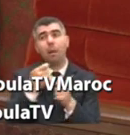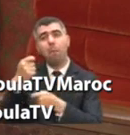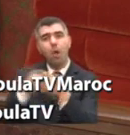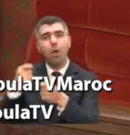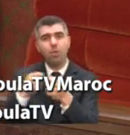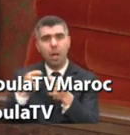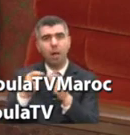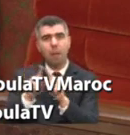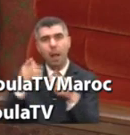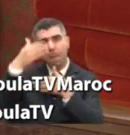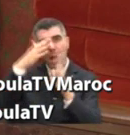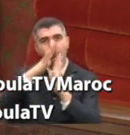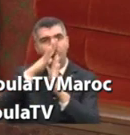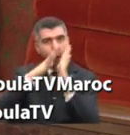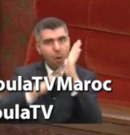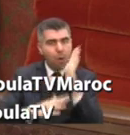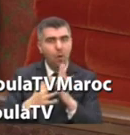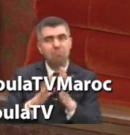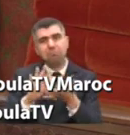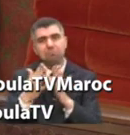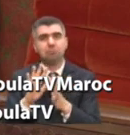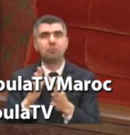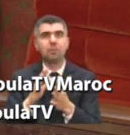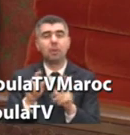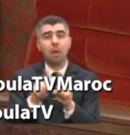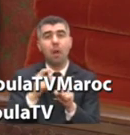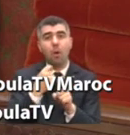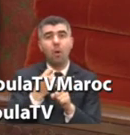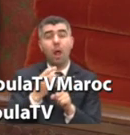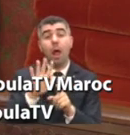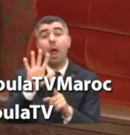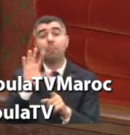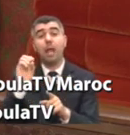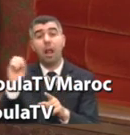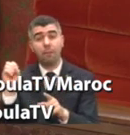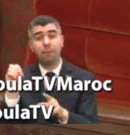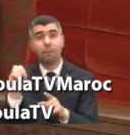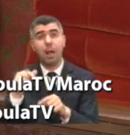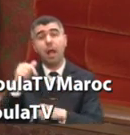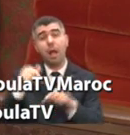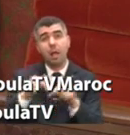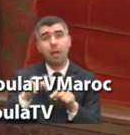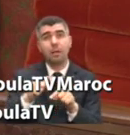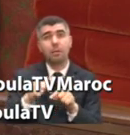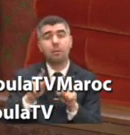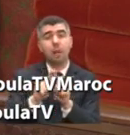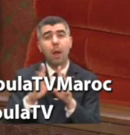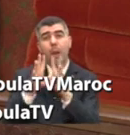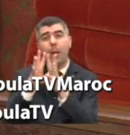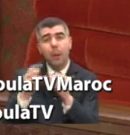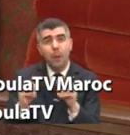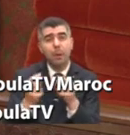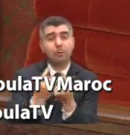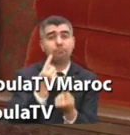من 5% ديال الأدوية اللي يمكن تعرف يعني انقطاعات، وماشي انقطاعات يعني اللي كتكون بعض المرات